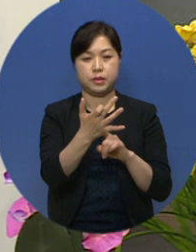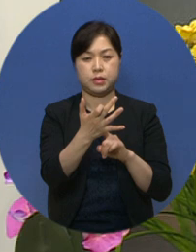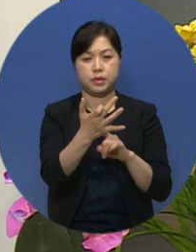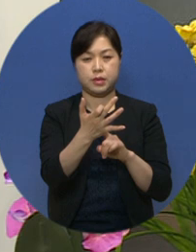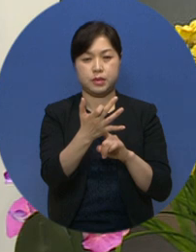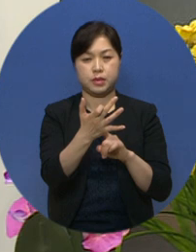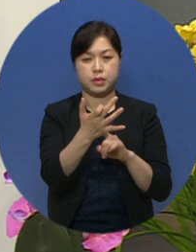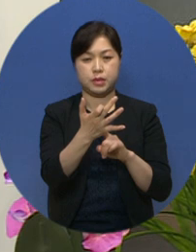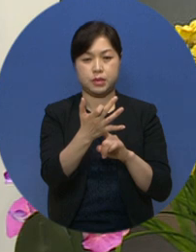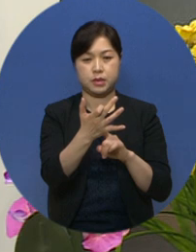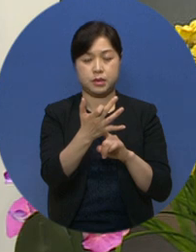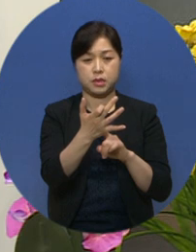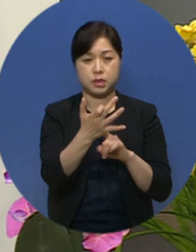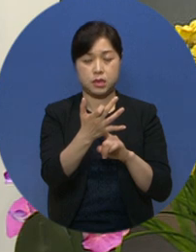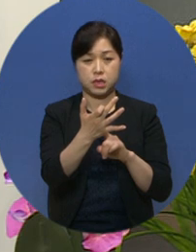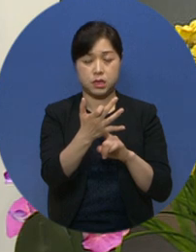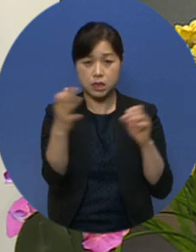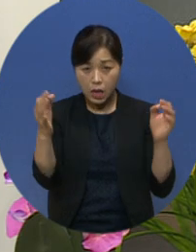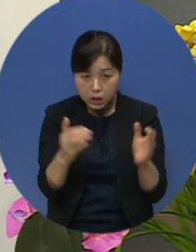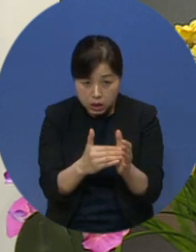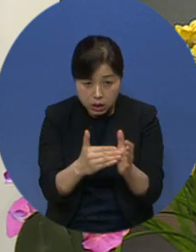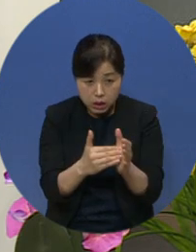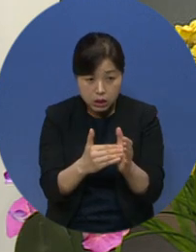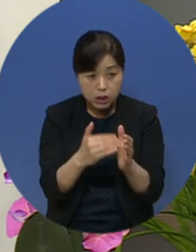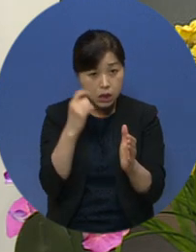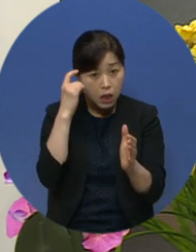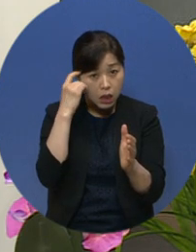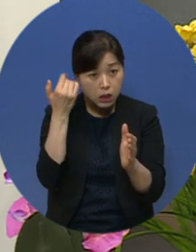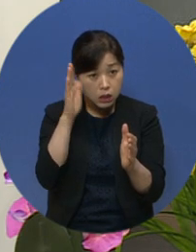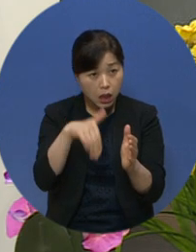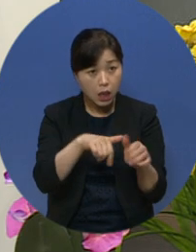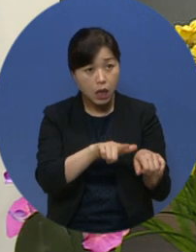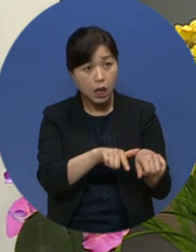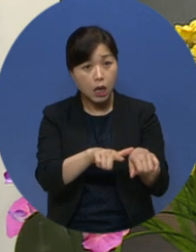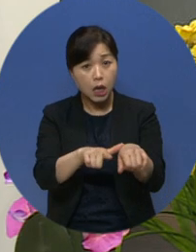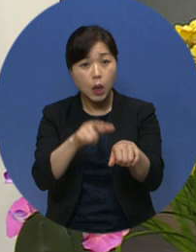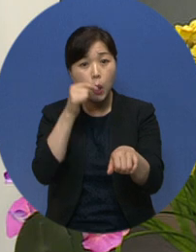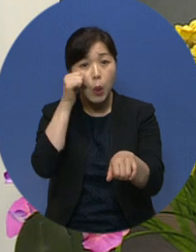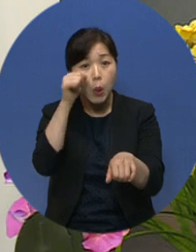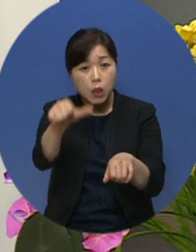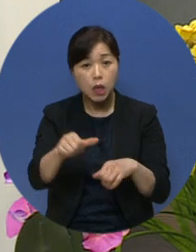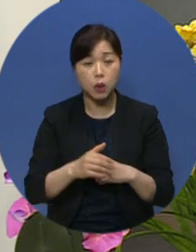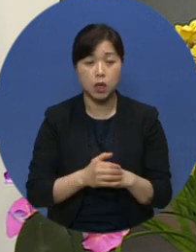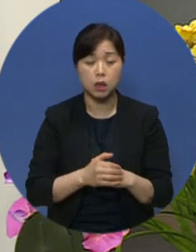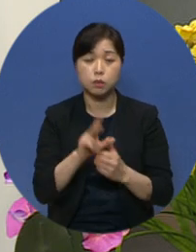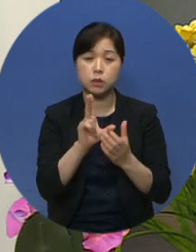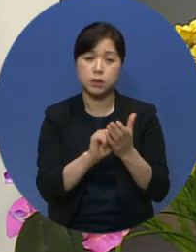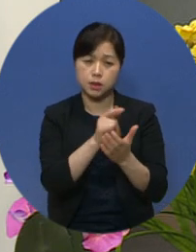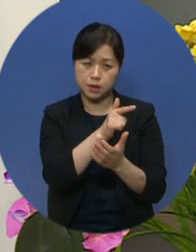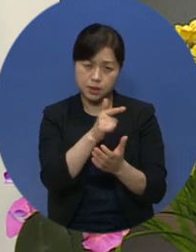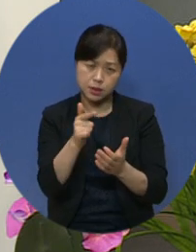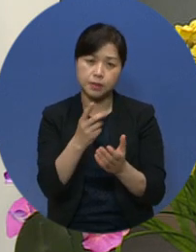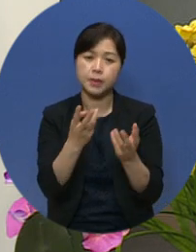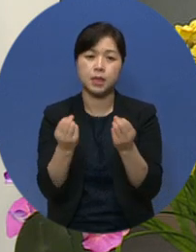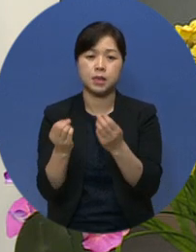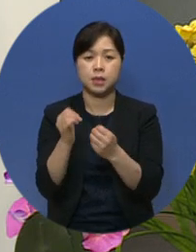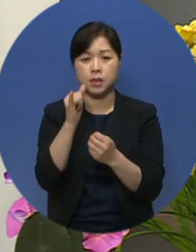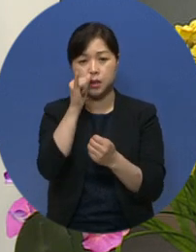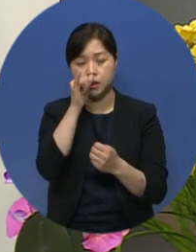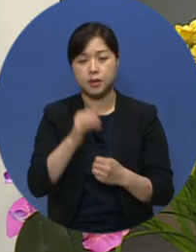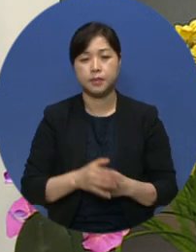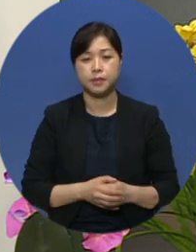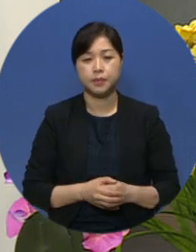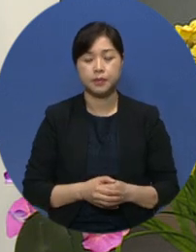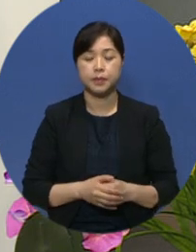저길 곳으로 알았다가 위에 줌 5개월 제조 버트 그런데 좀 문제가 많습니다 4 특히 에